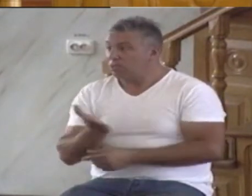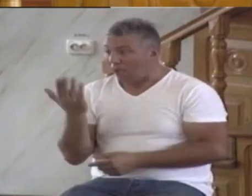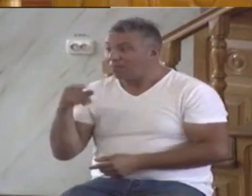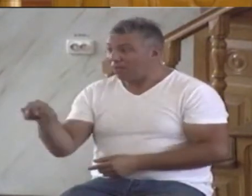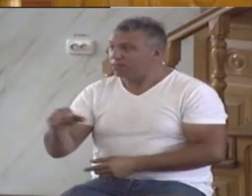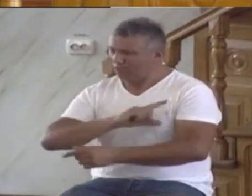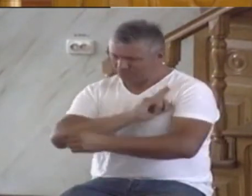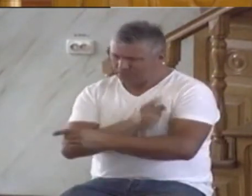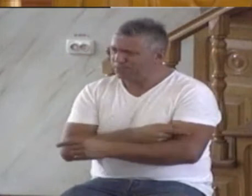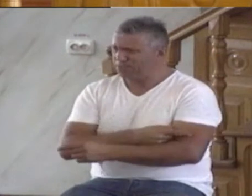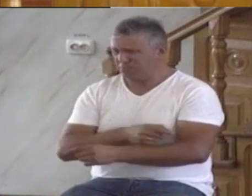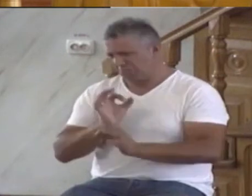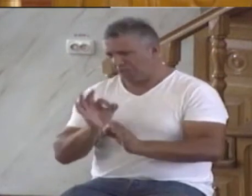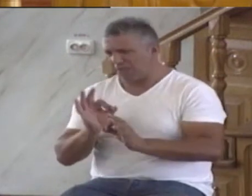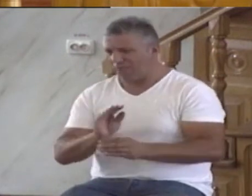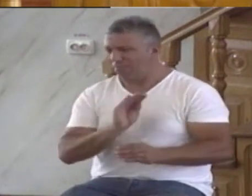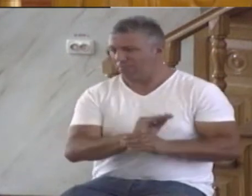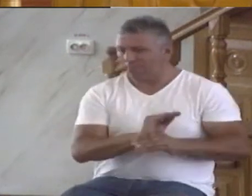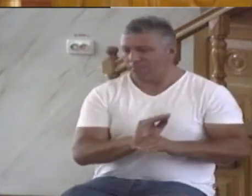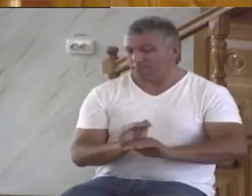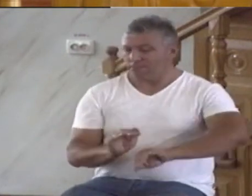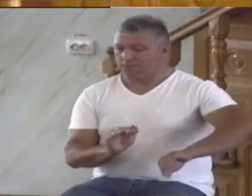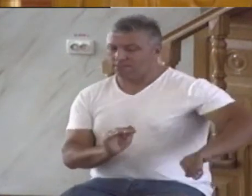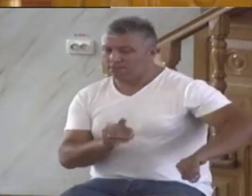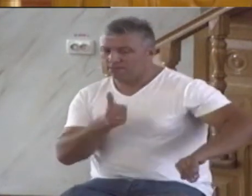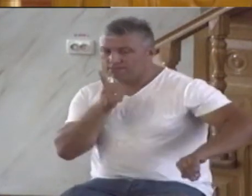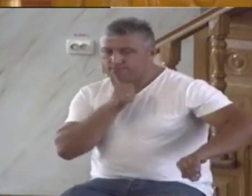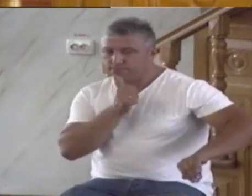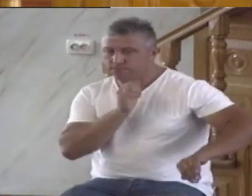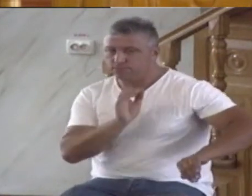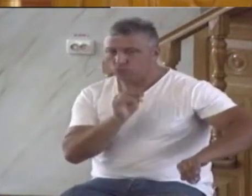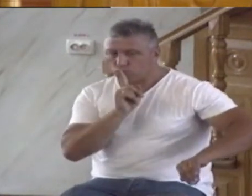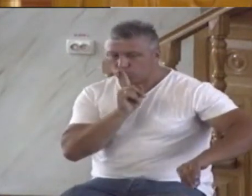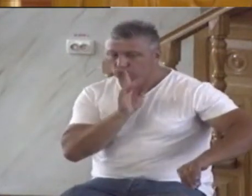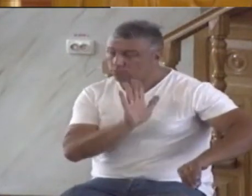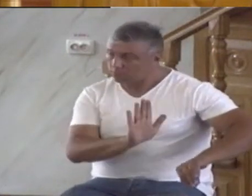Вы помните, что когда Иисус Христос, наш